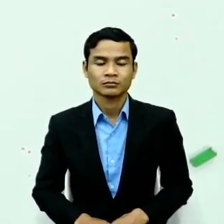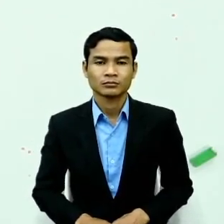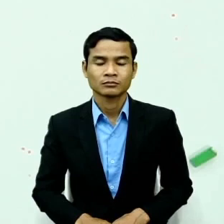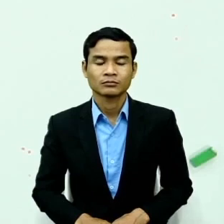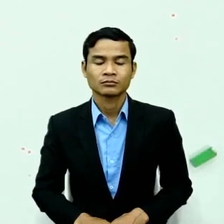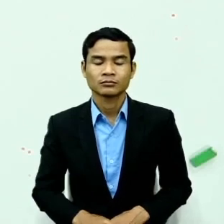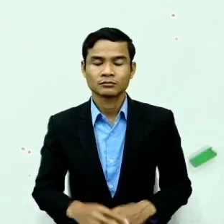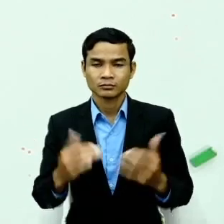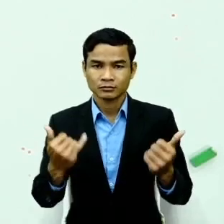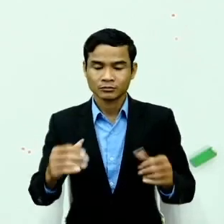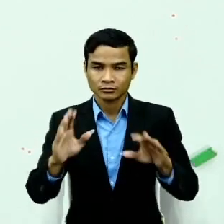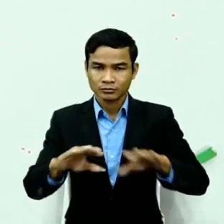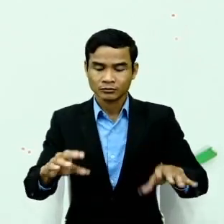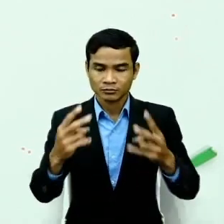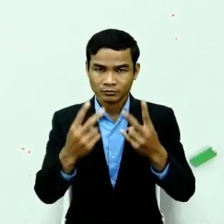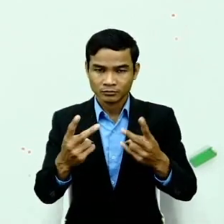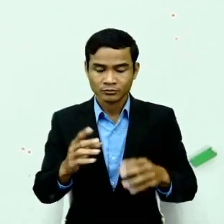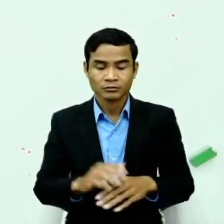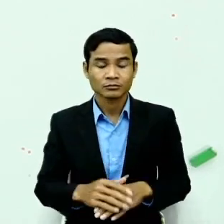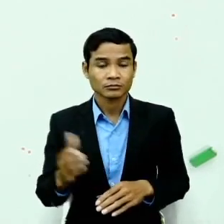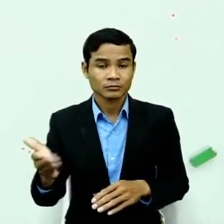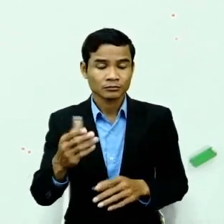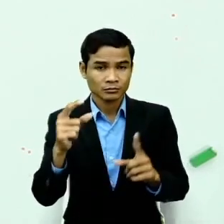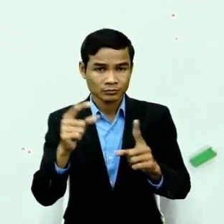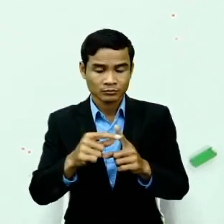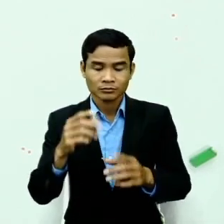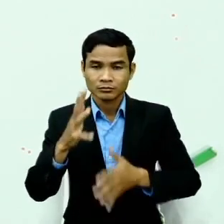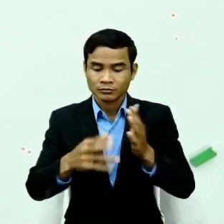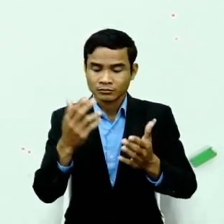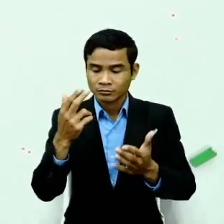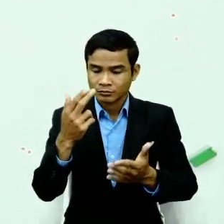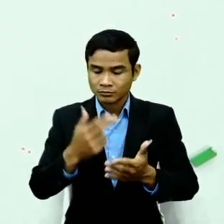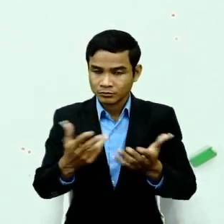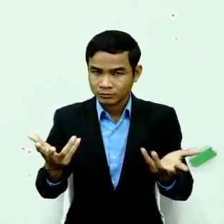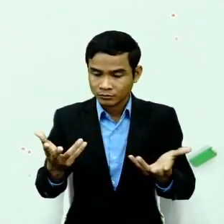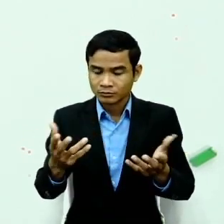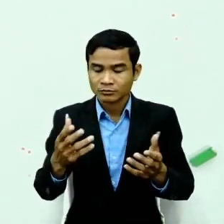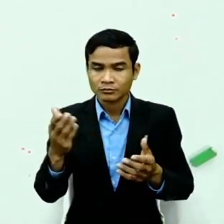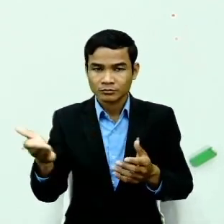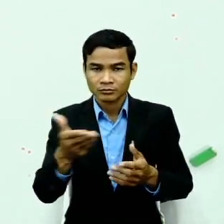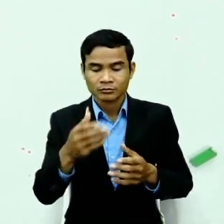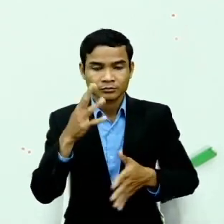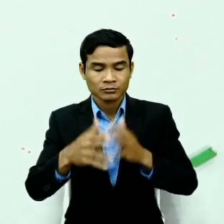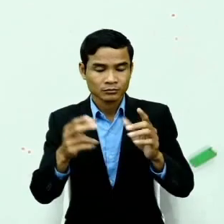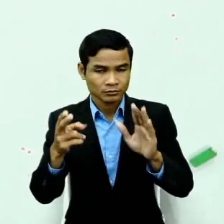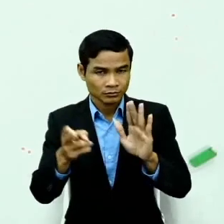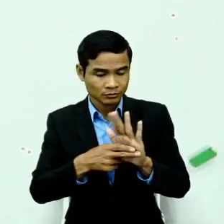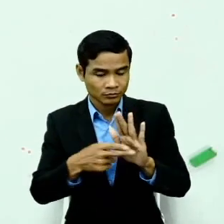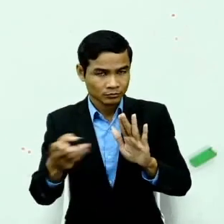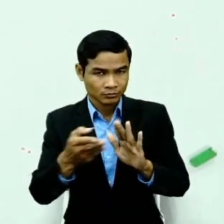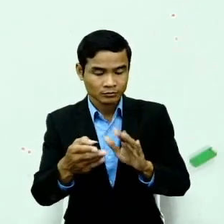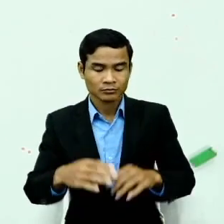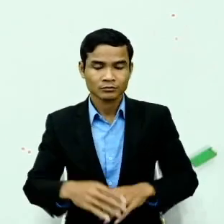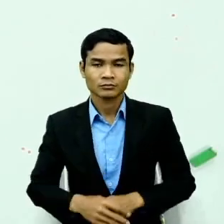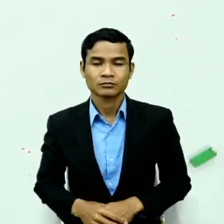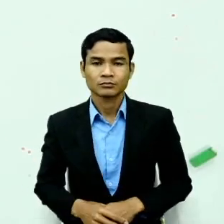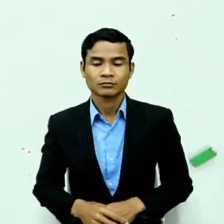chà là con mơ mơ con chà ta biển đi con ăn thăm mấy con chà con ăn đã bàn lư lư nó con nát